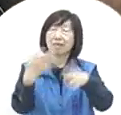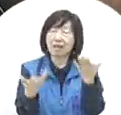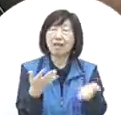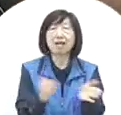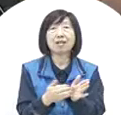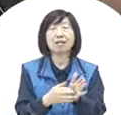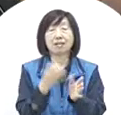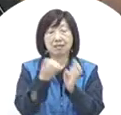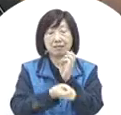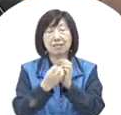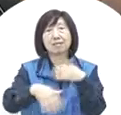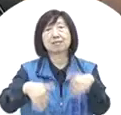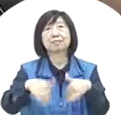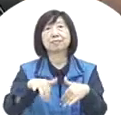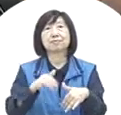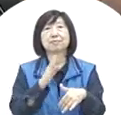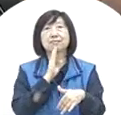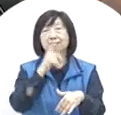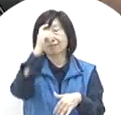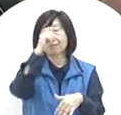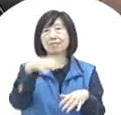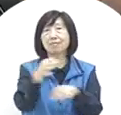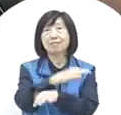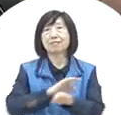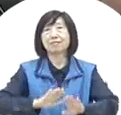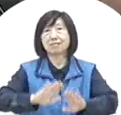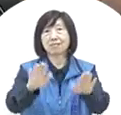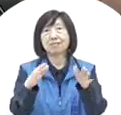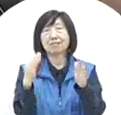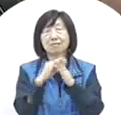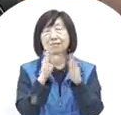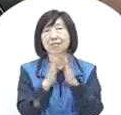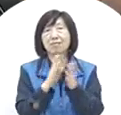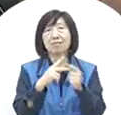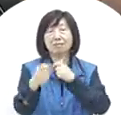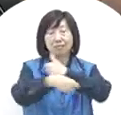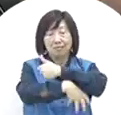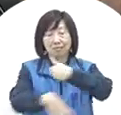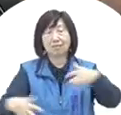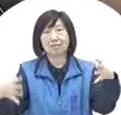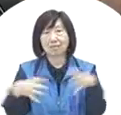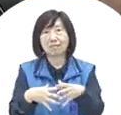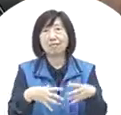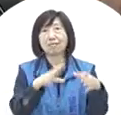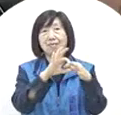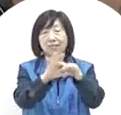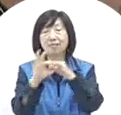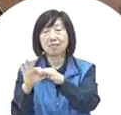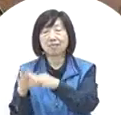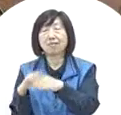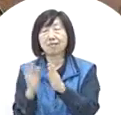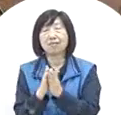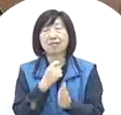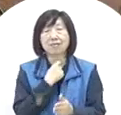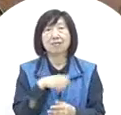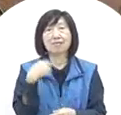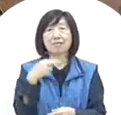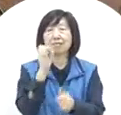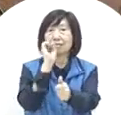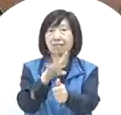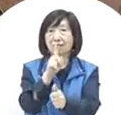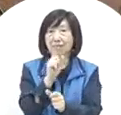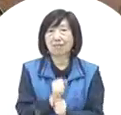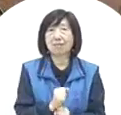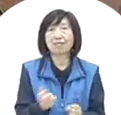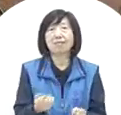没出来， 所以希望我们的金发局未来可以跟各产业各工会可以密集的联络。另外我也要提醒一件事情，